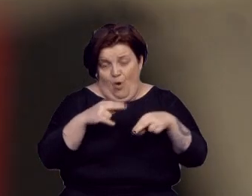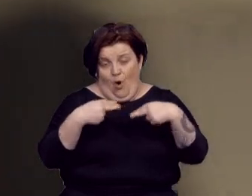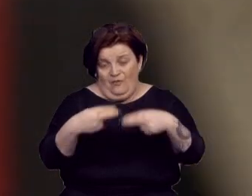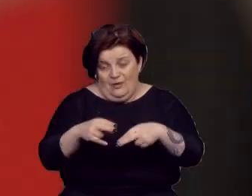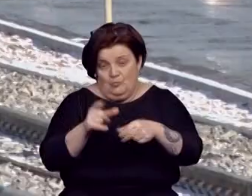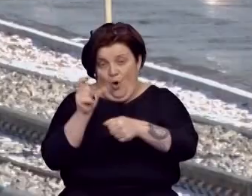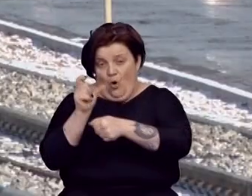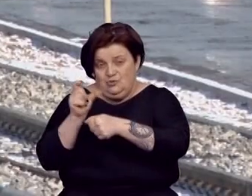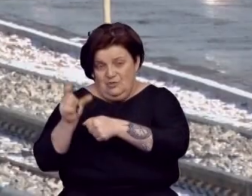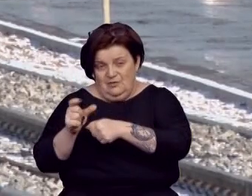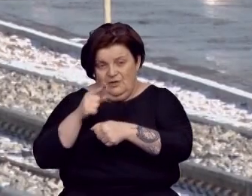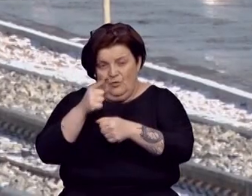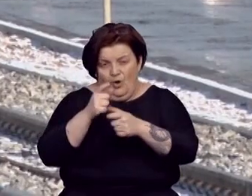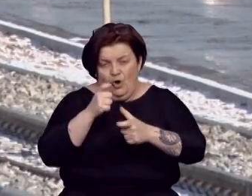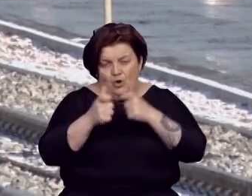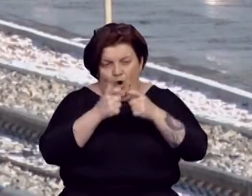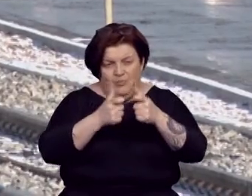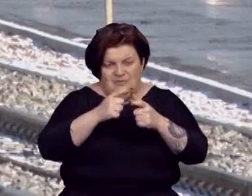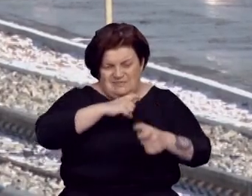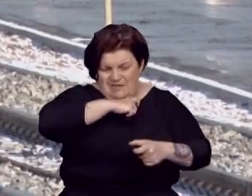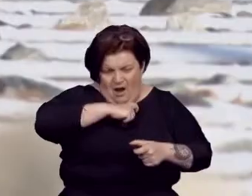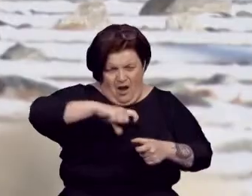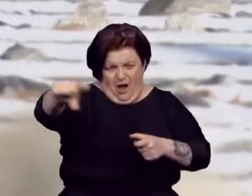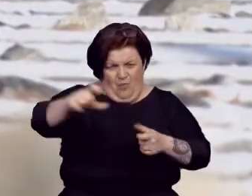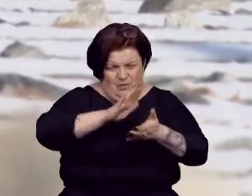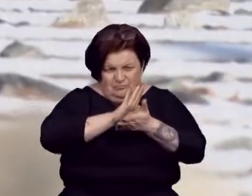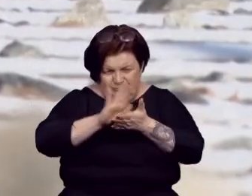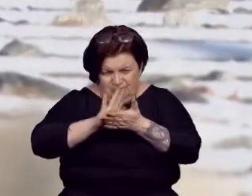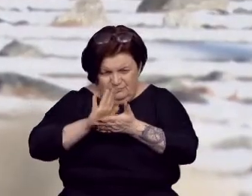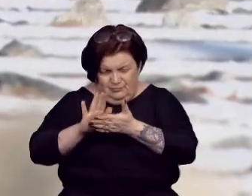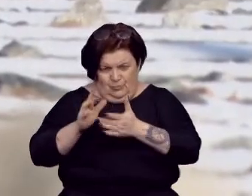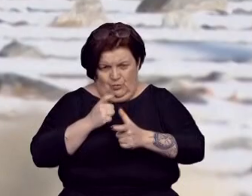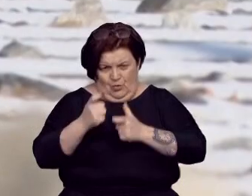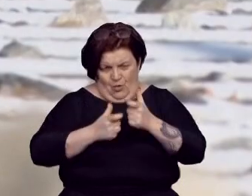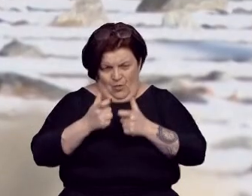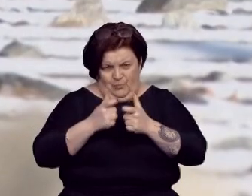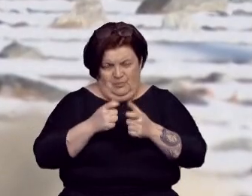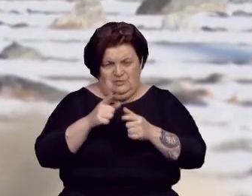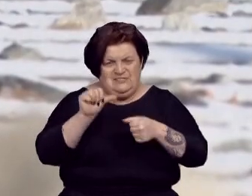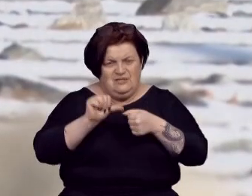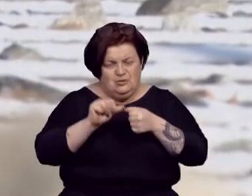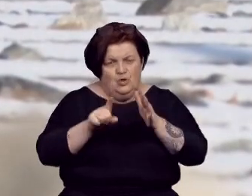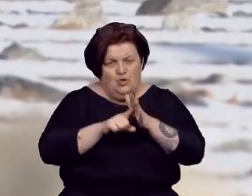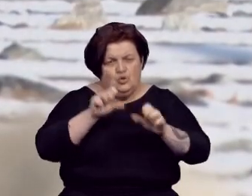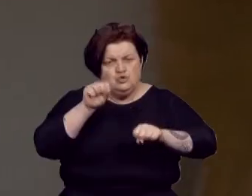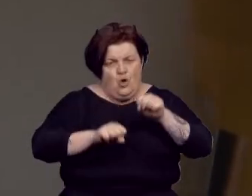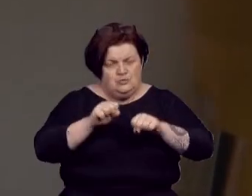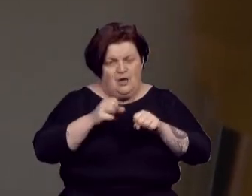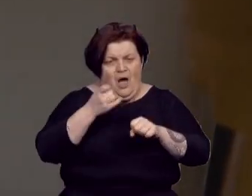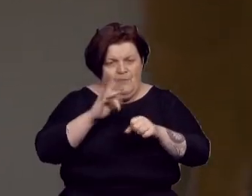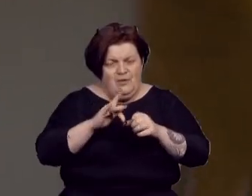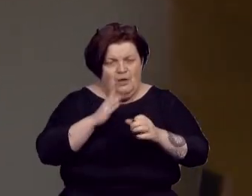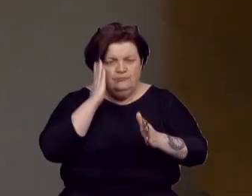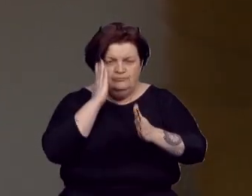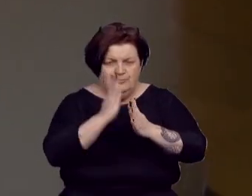swoje odcinki, wtedy to szlifowanie zostanie zrobione dla całego zmodernizowanego odcinka od Placu Stycznia aż do Rządza, żeby zachować jednolitość